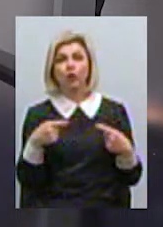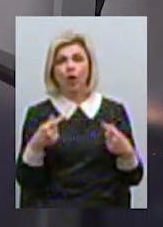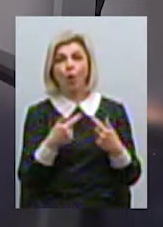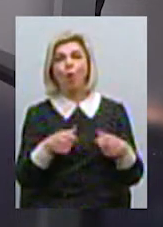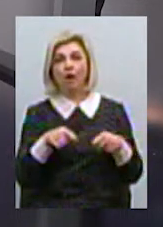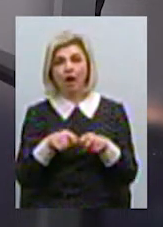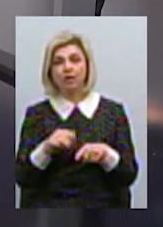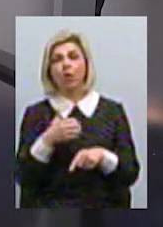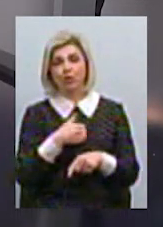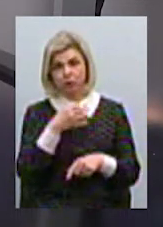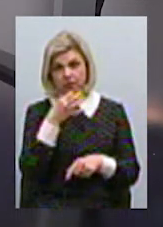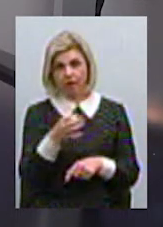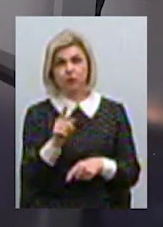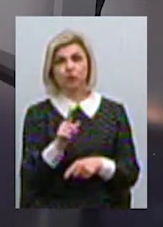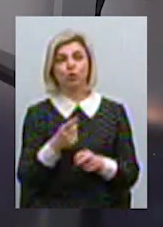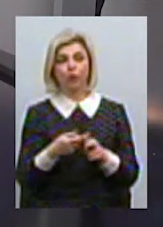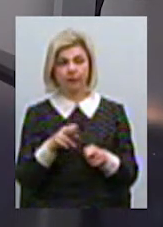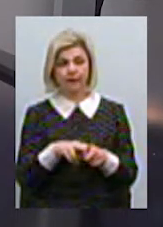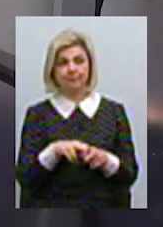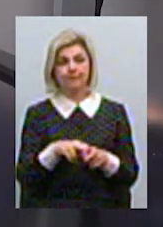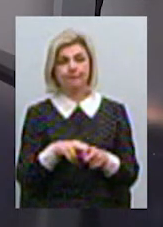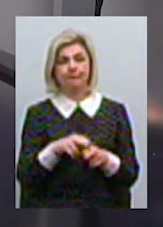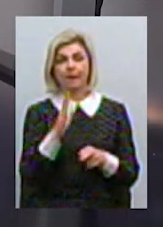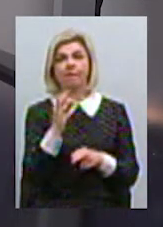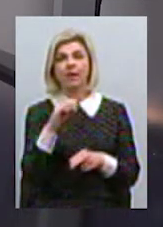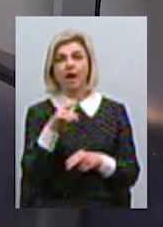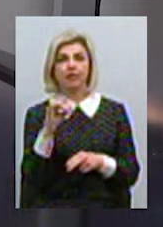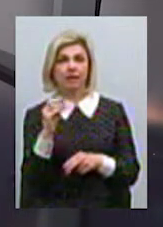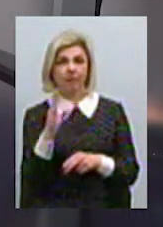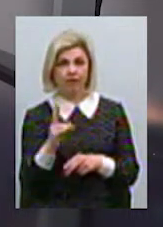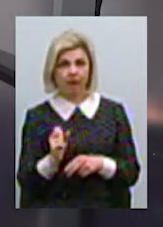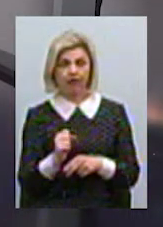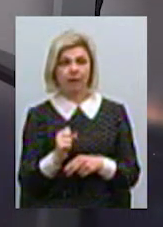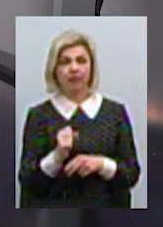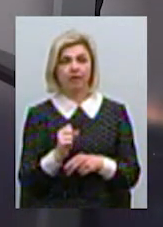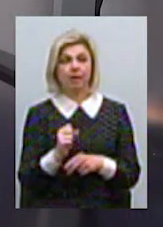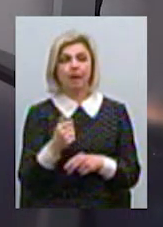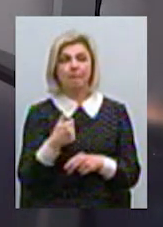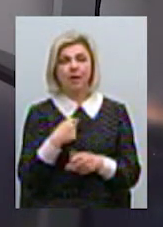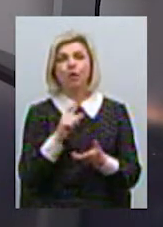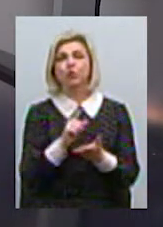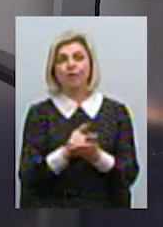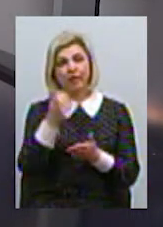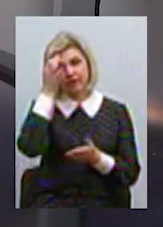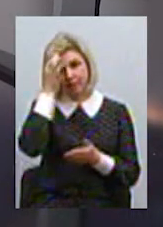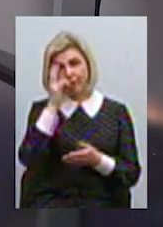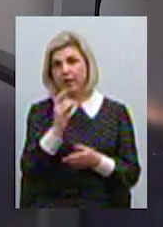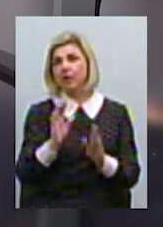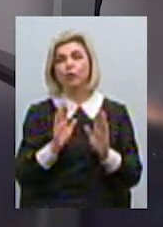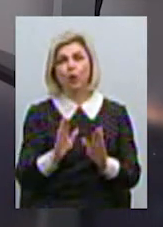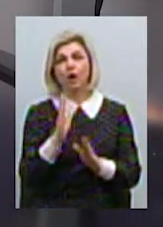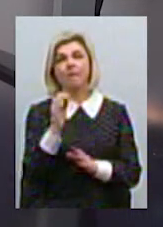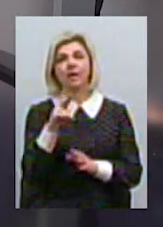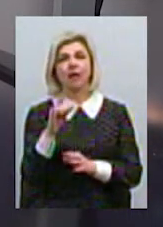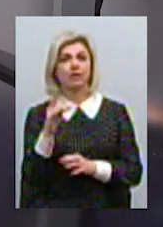я хочу сказати, що саме якщо ми говоримо про Врадіївку, то ми не повинні говорити тільки про Врадіївку. Ми повинні згадати ситуацію з Веселинова,